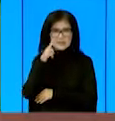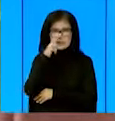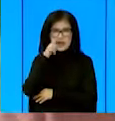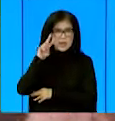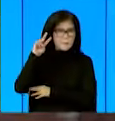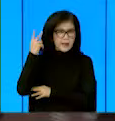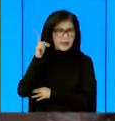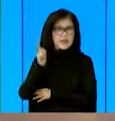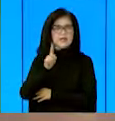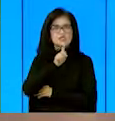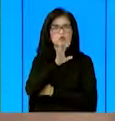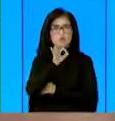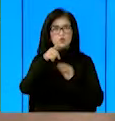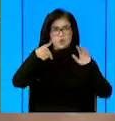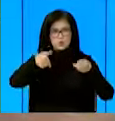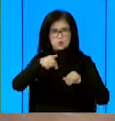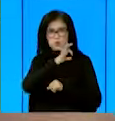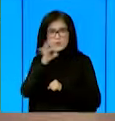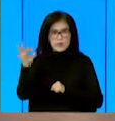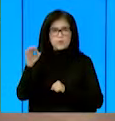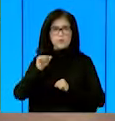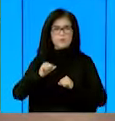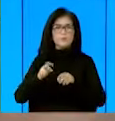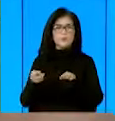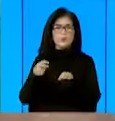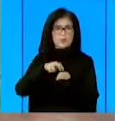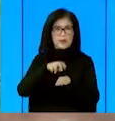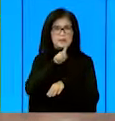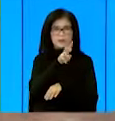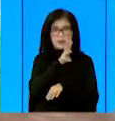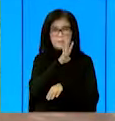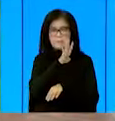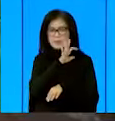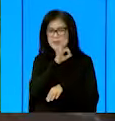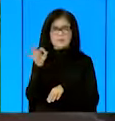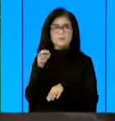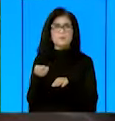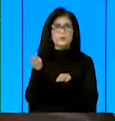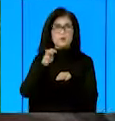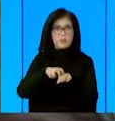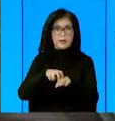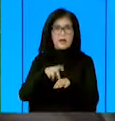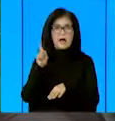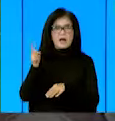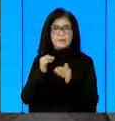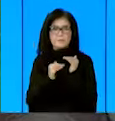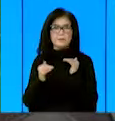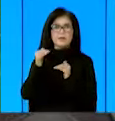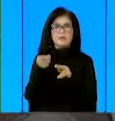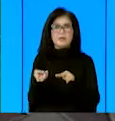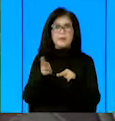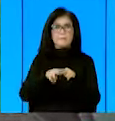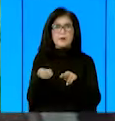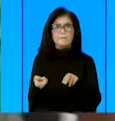pada Senin kemarin tercatat ada 107.000 pergerakan penumpang kini naik 134.000 penumpang adanya peningkatan penumpang